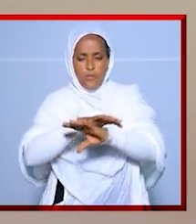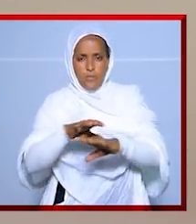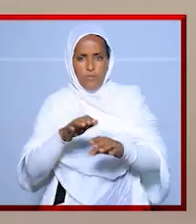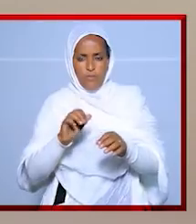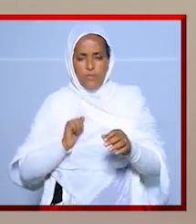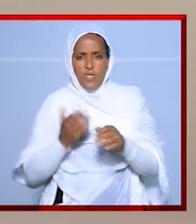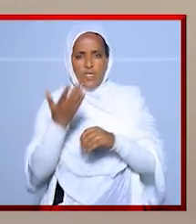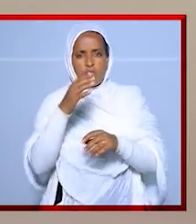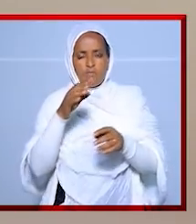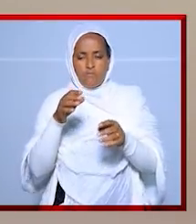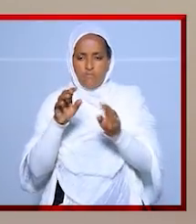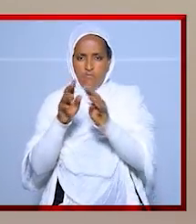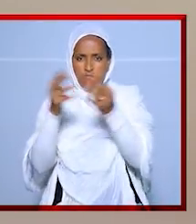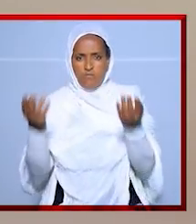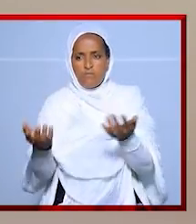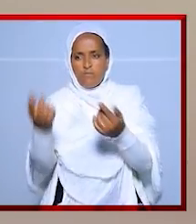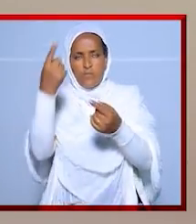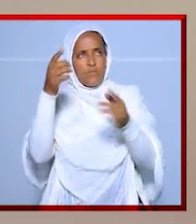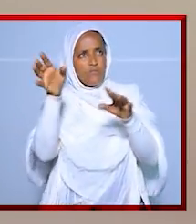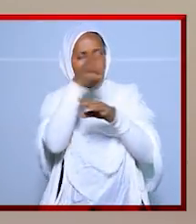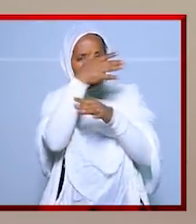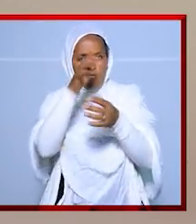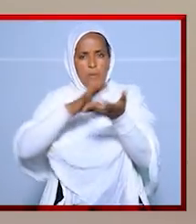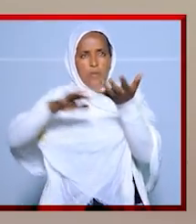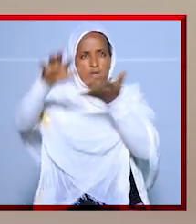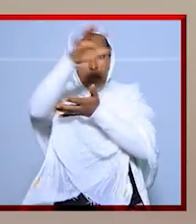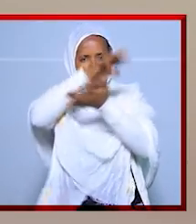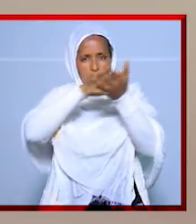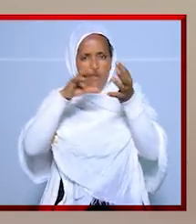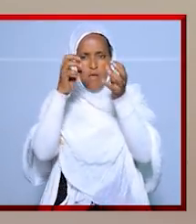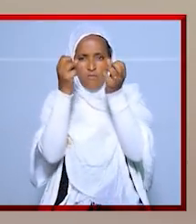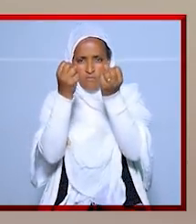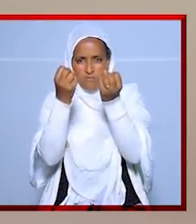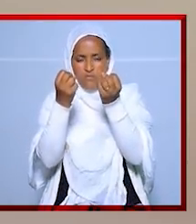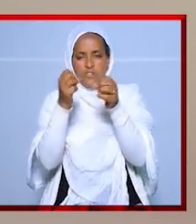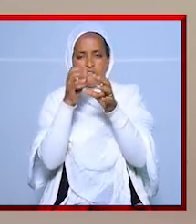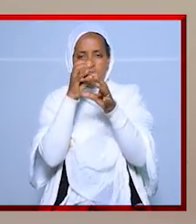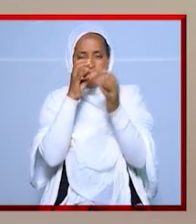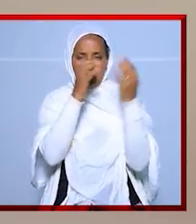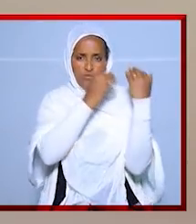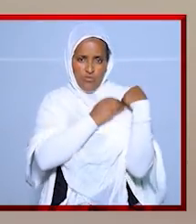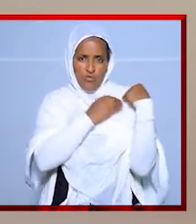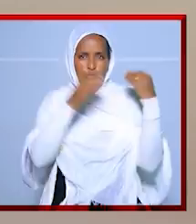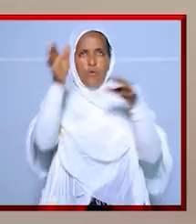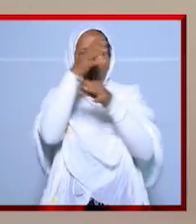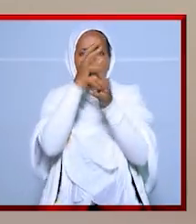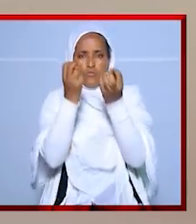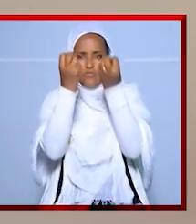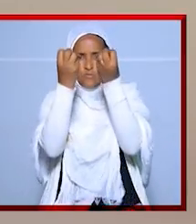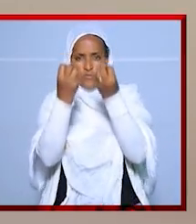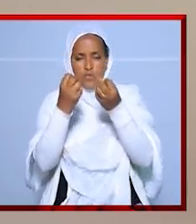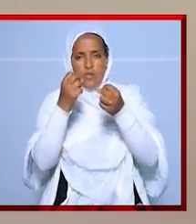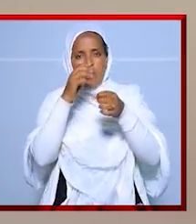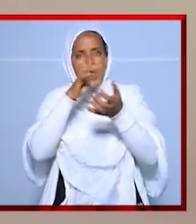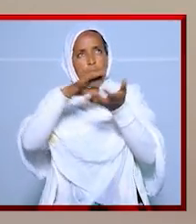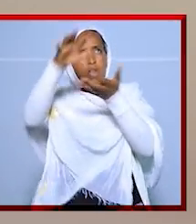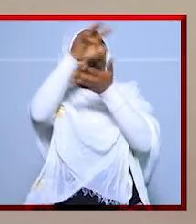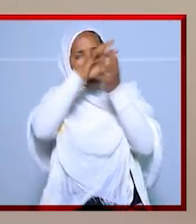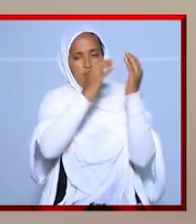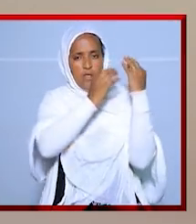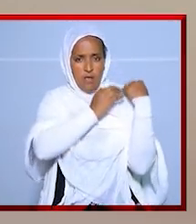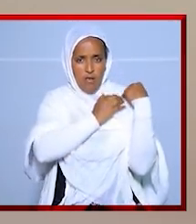ነፋሳተ ምሕረት ከየመዛግብታቸው ወጣው እንዲነፍሱ በደመናት የተቋጠሩ የተሸከማቸውና በነፋስ የቋጠራቸው